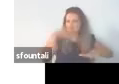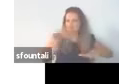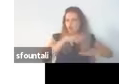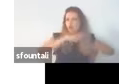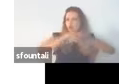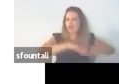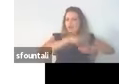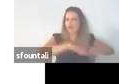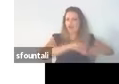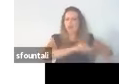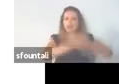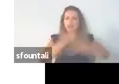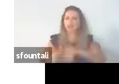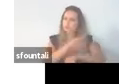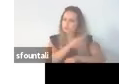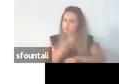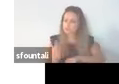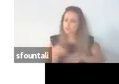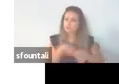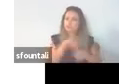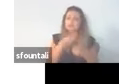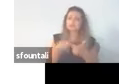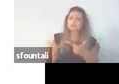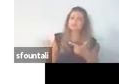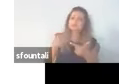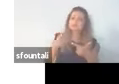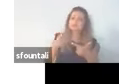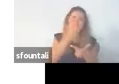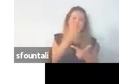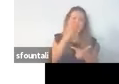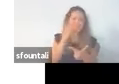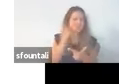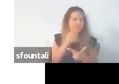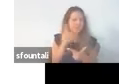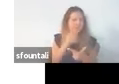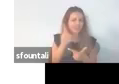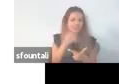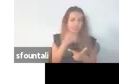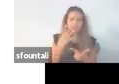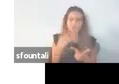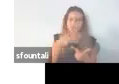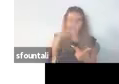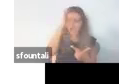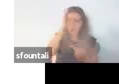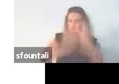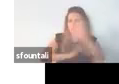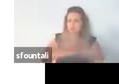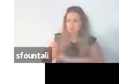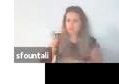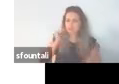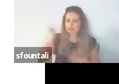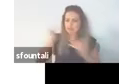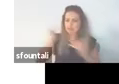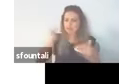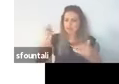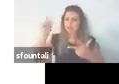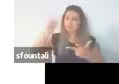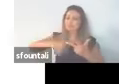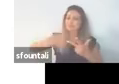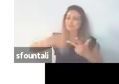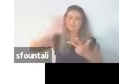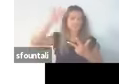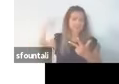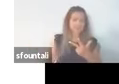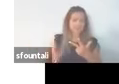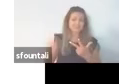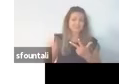καθόλου ασφαλείς να προσφύγουν στο σύστημα δικαιοσύνης. Ή οι τρανς γυναίκες πολλές φορές είναι αόρατες